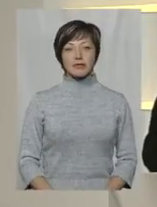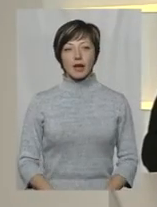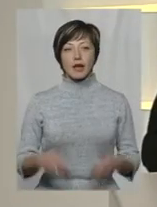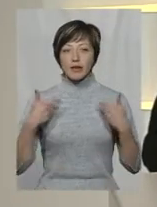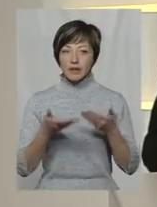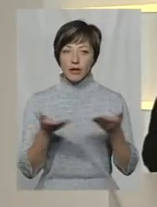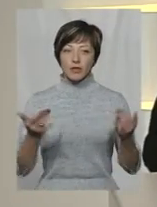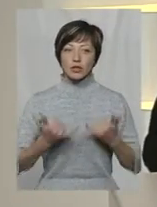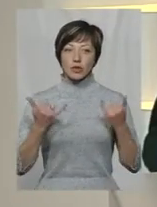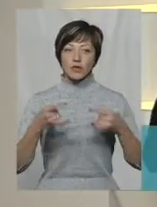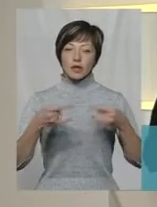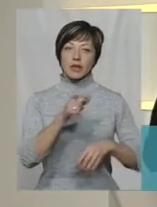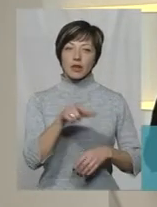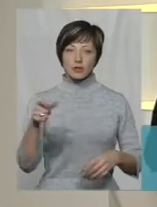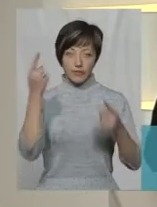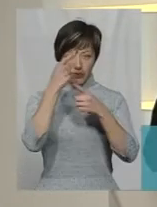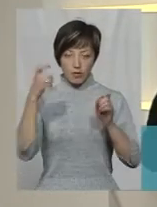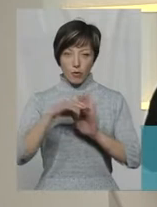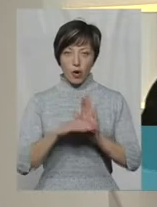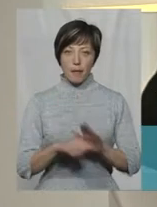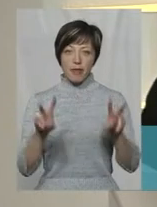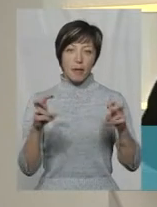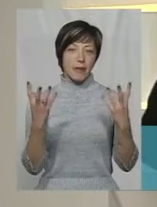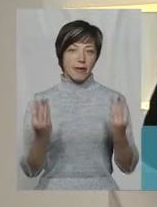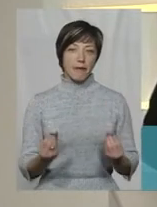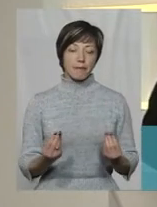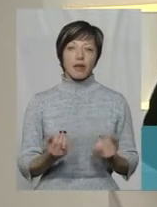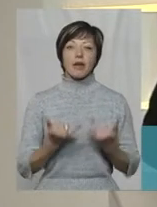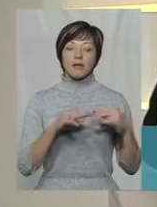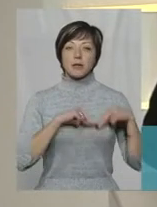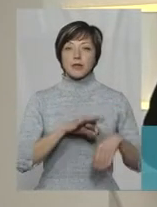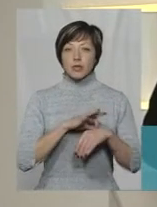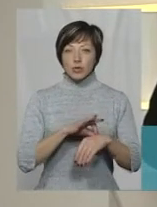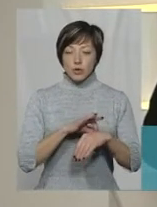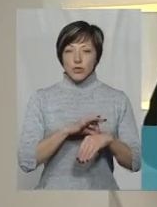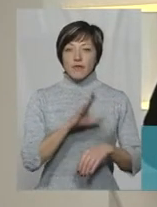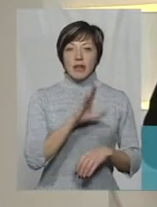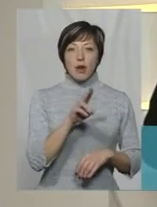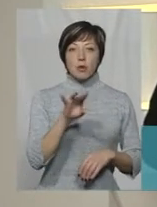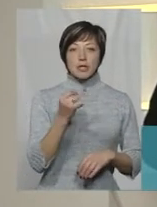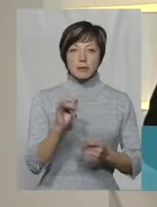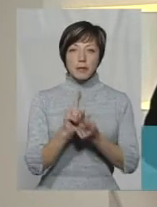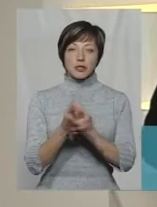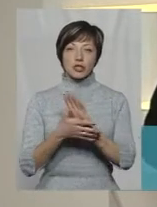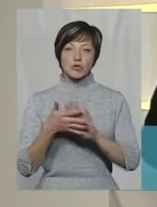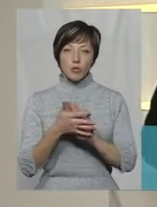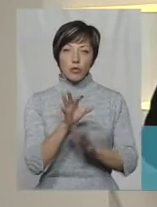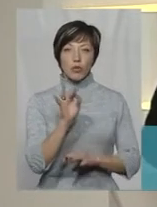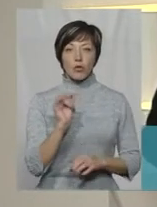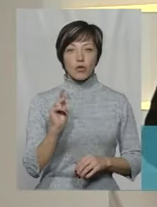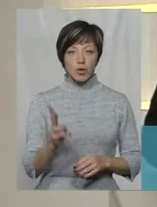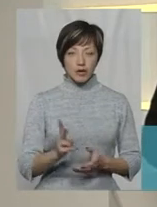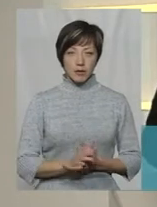Вітаю вас, шановні телеглядачі. В ефірі програма «Тема дня». У студії працюють ведучий Віталій Постемський та перекладач на жестову